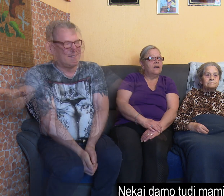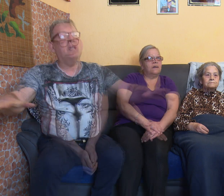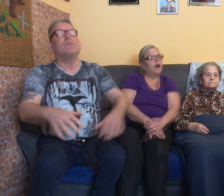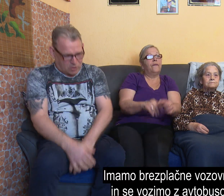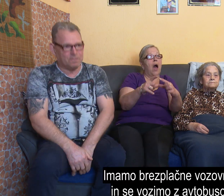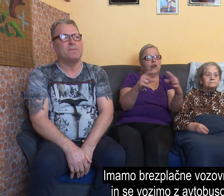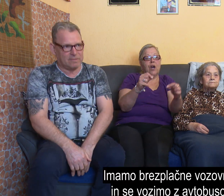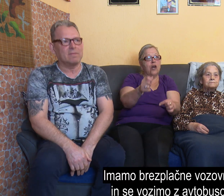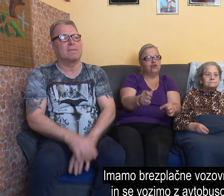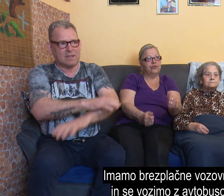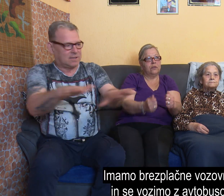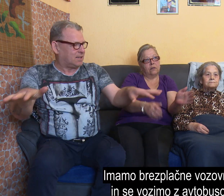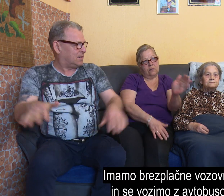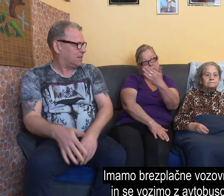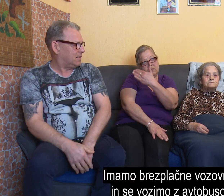Mursko pa...